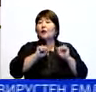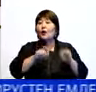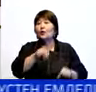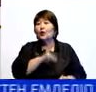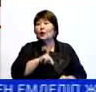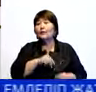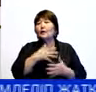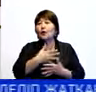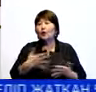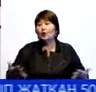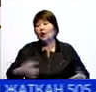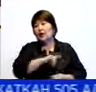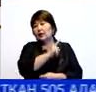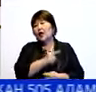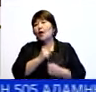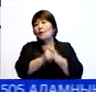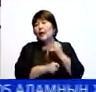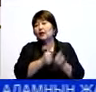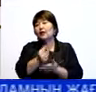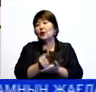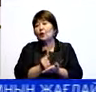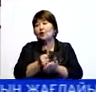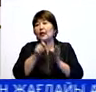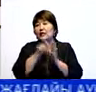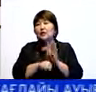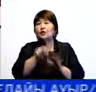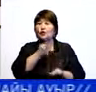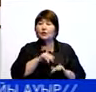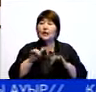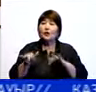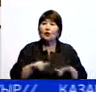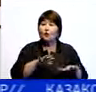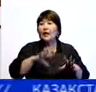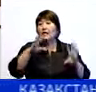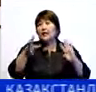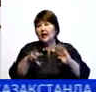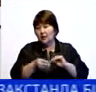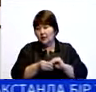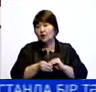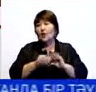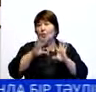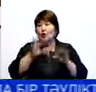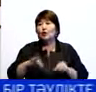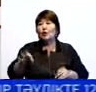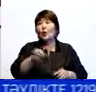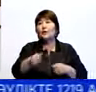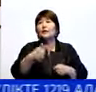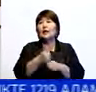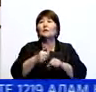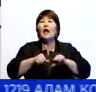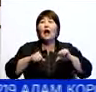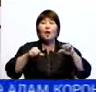күш құралдарының дайындығына материалдық қорлардан тексеру жұмыстарын ұйымдастырып, нәтижесі бойынша облыс әкімі